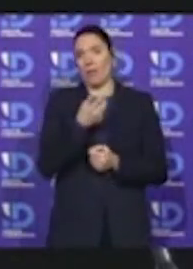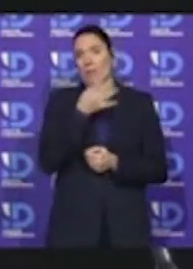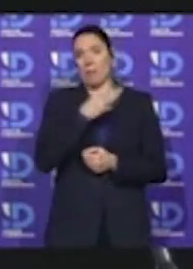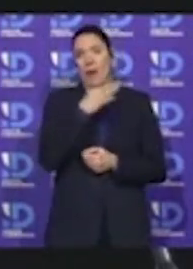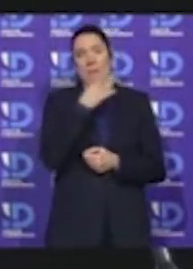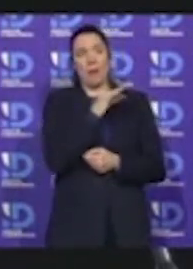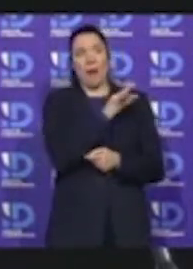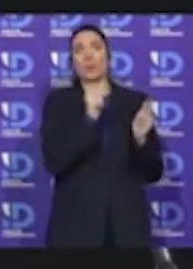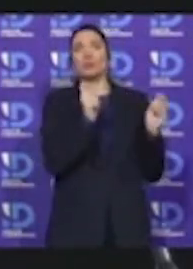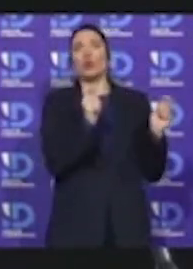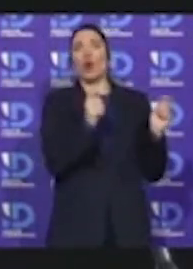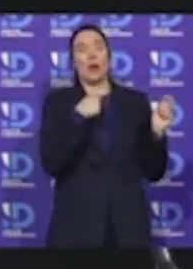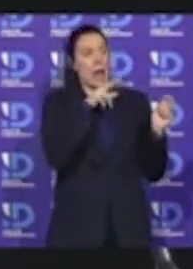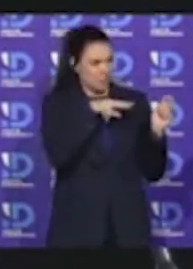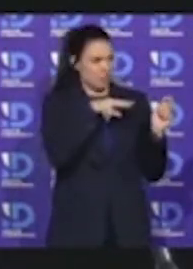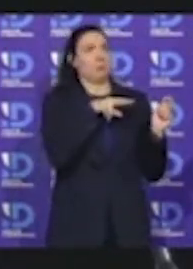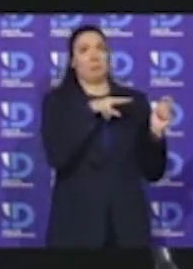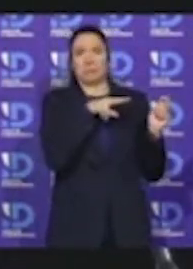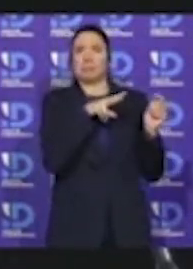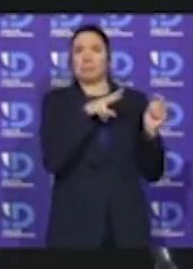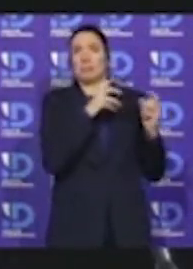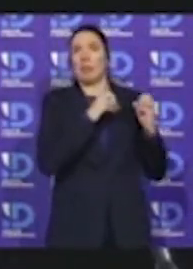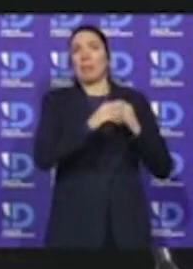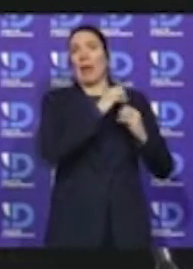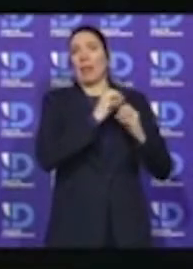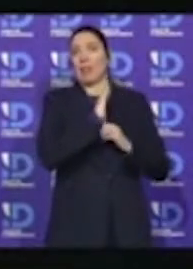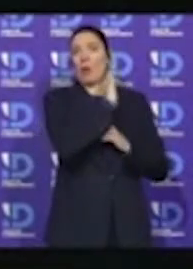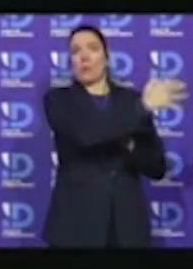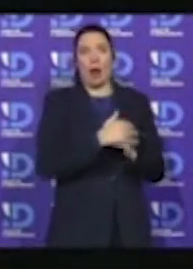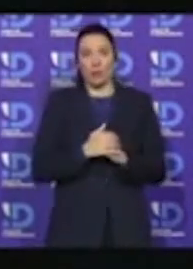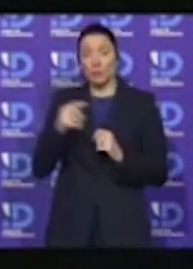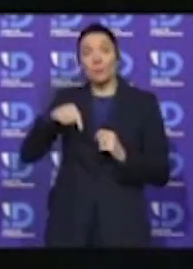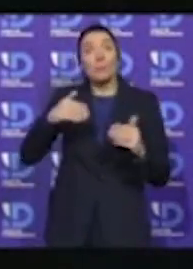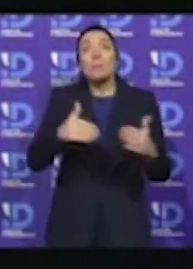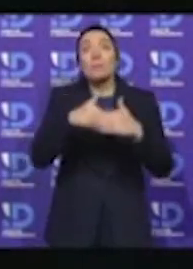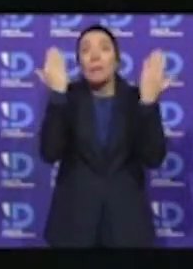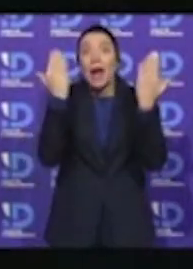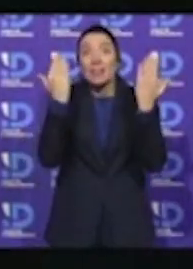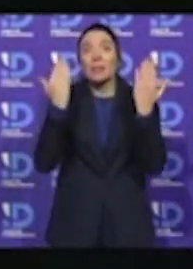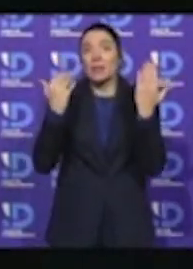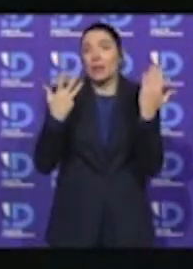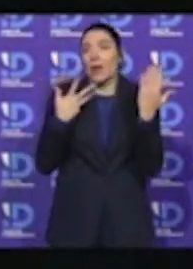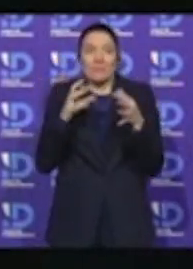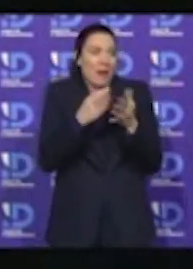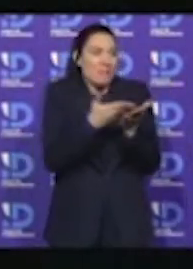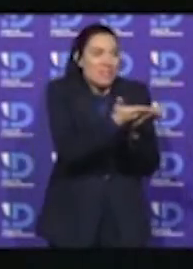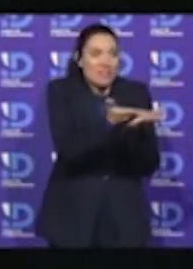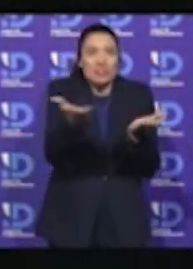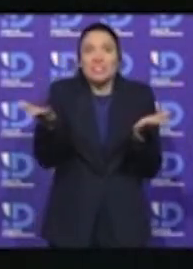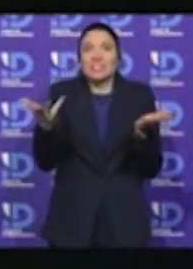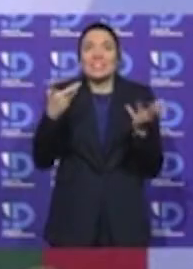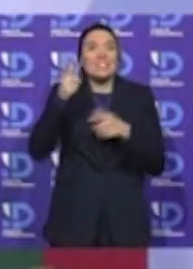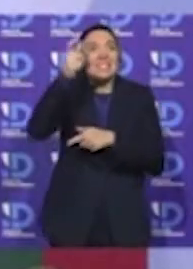vivere su un altro pianeta io ho ascoltato questa mattina amiche e amici da Paesi diversi con culture